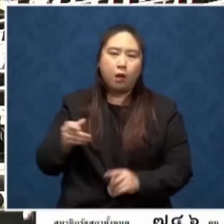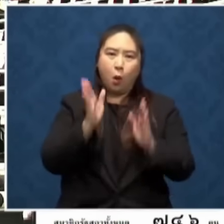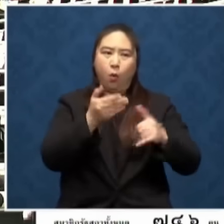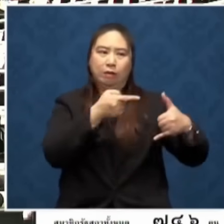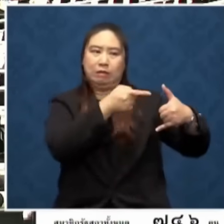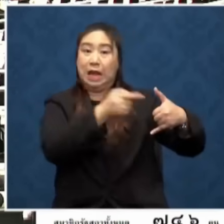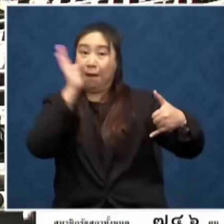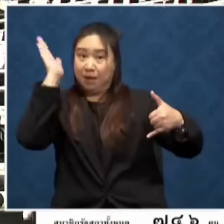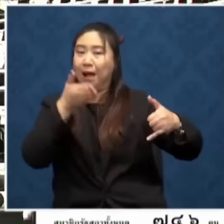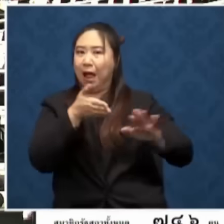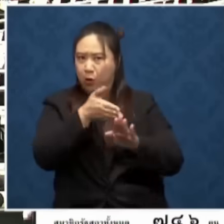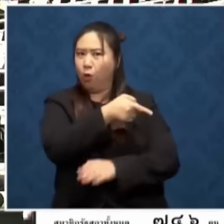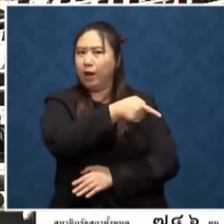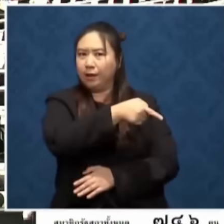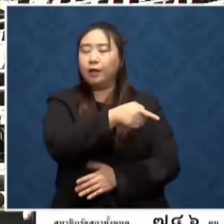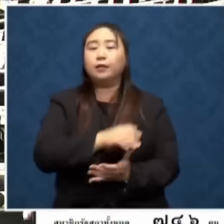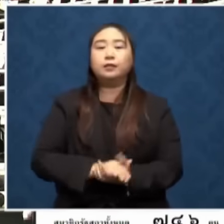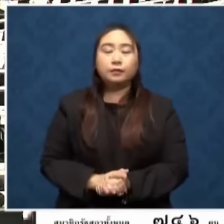ะคะ